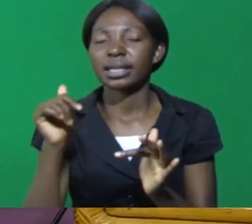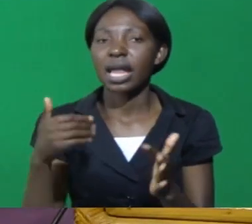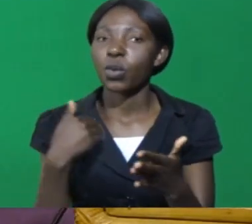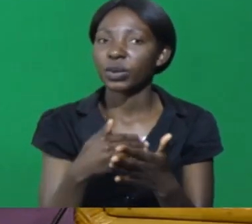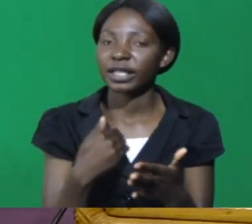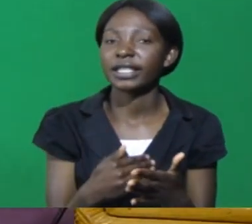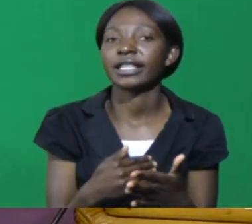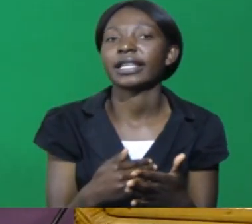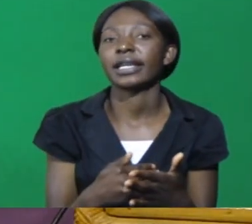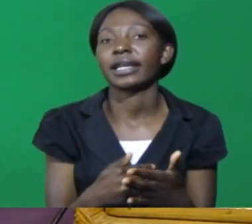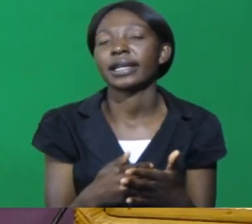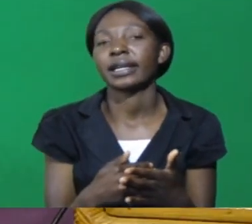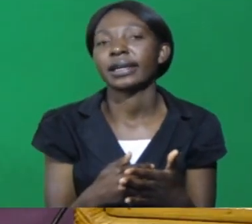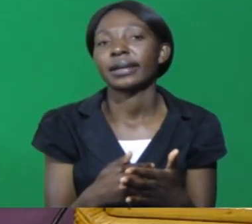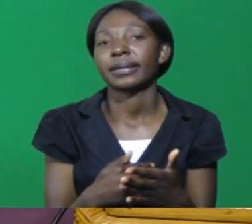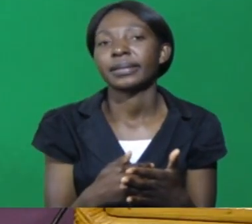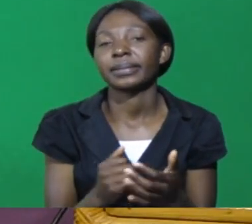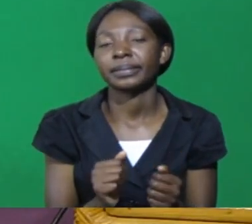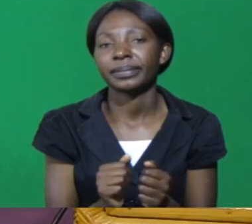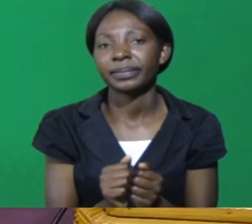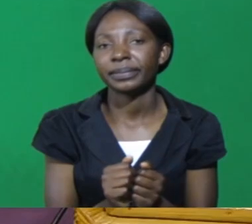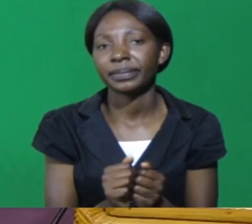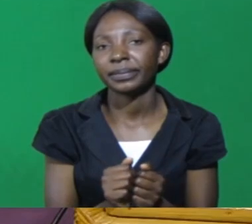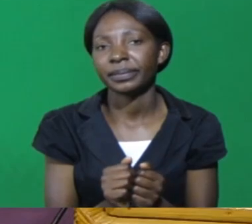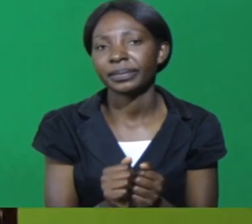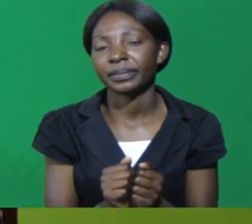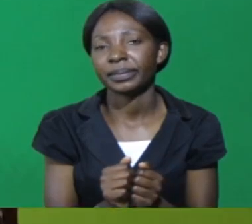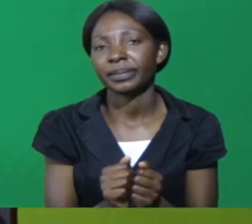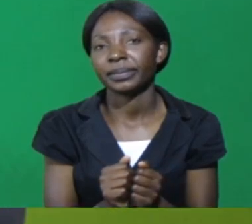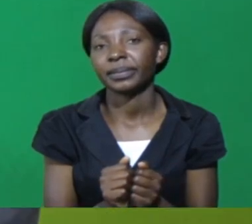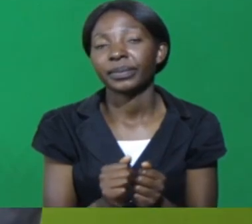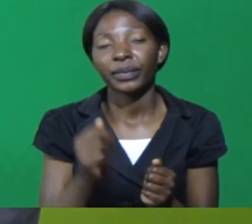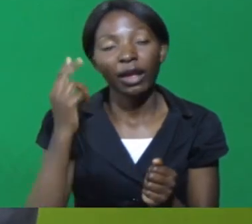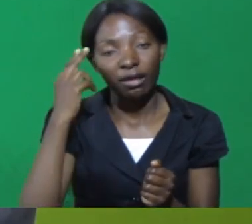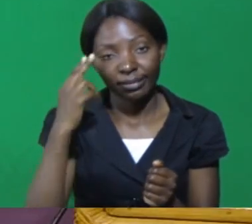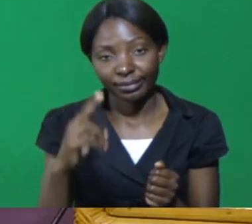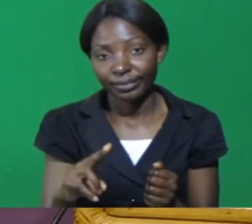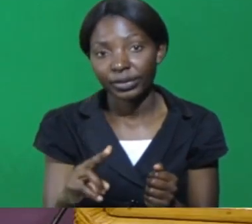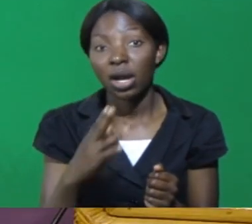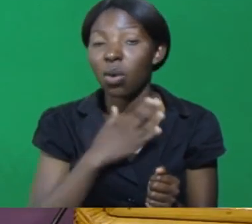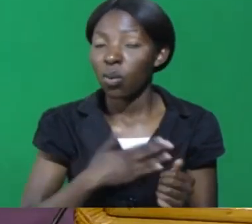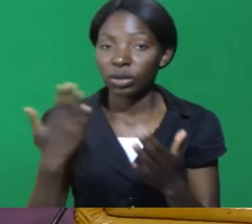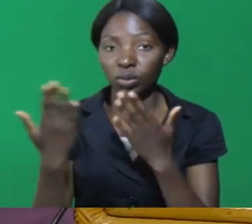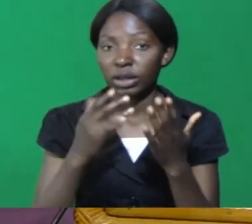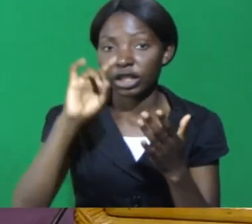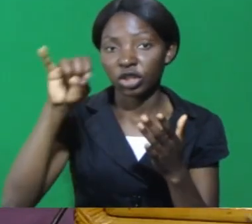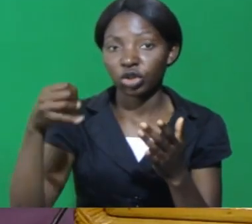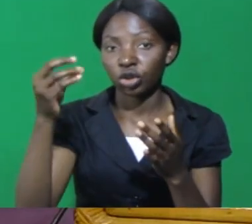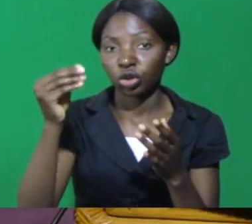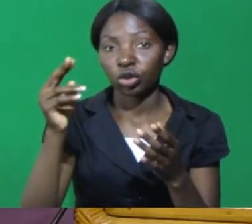the second coming of Christ yapadhuze. Mapabatakapa ndoda kuti muverenge kuna John